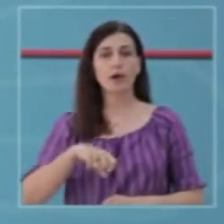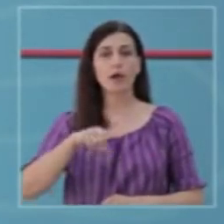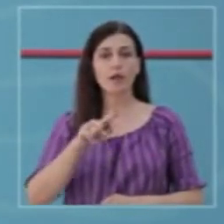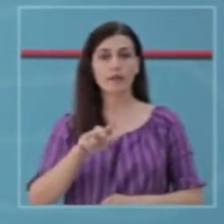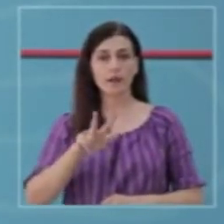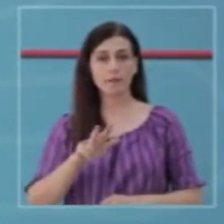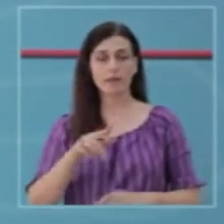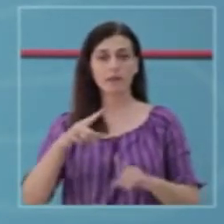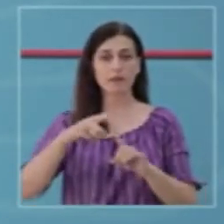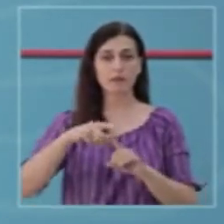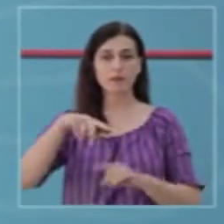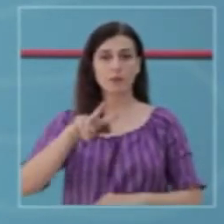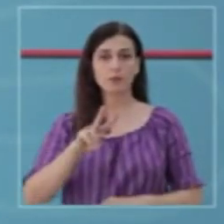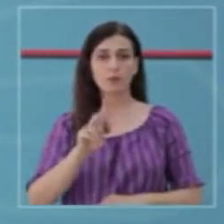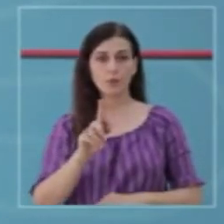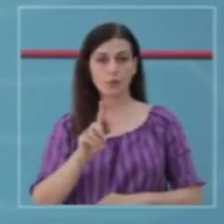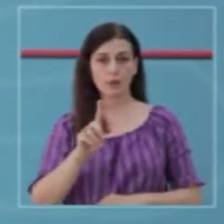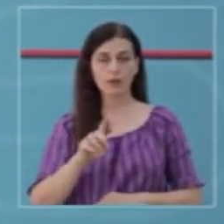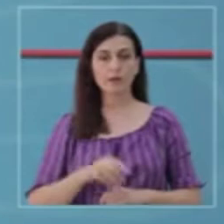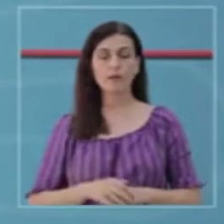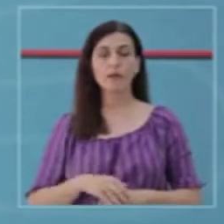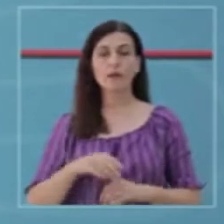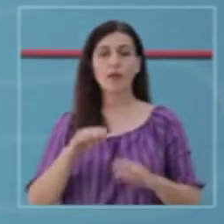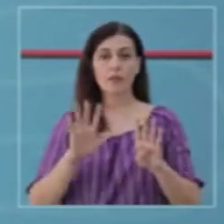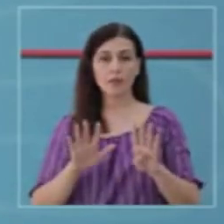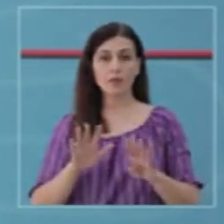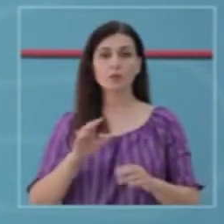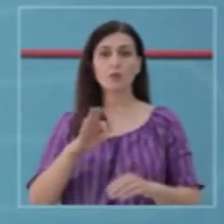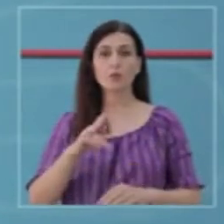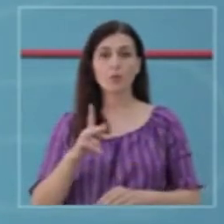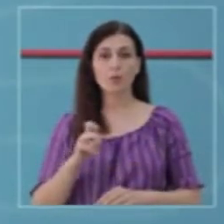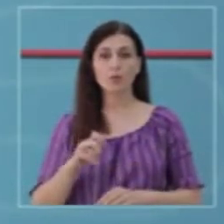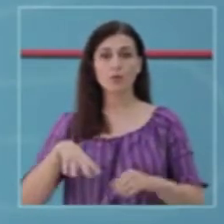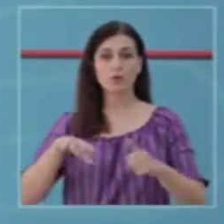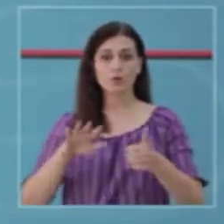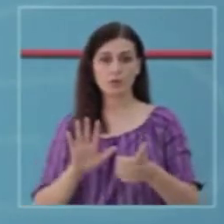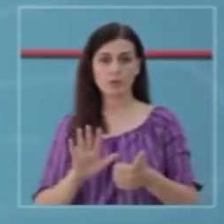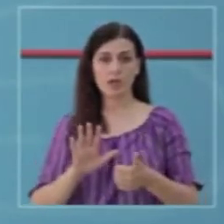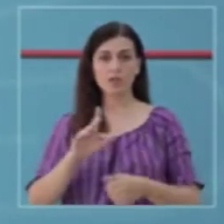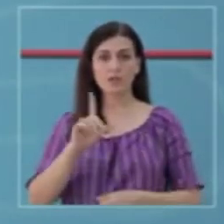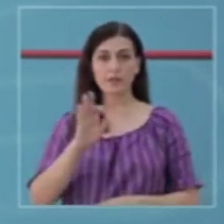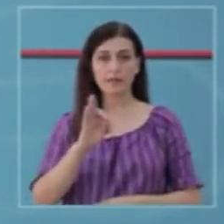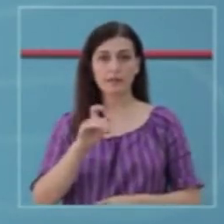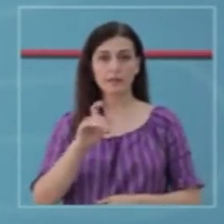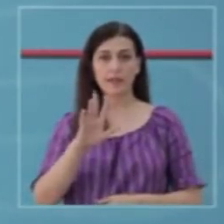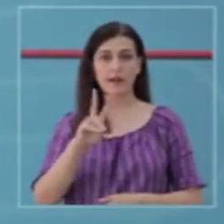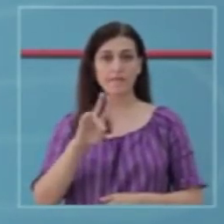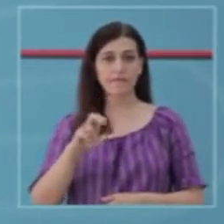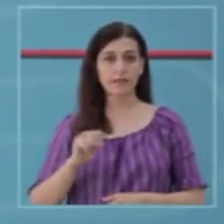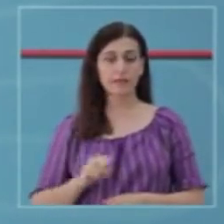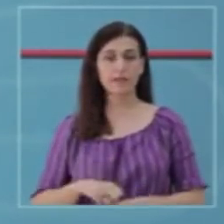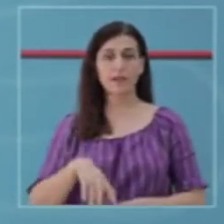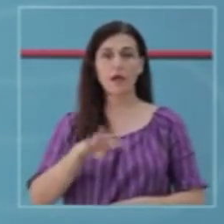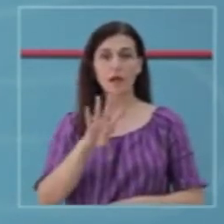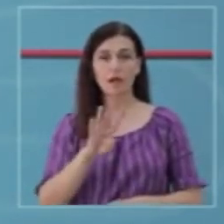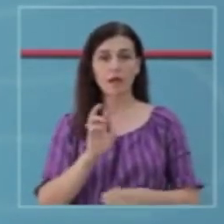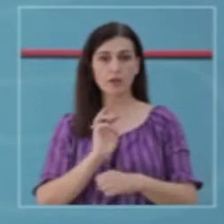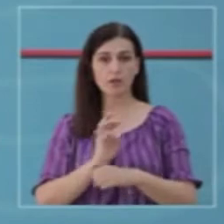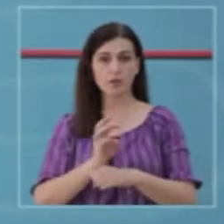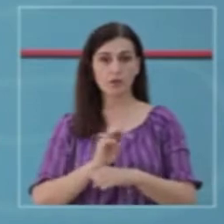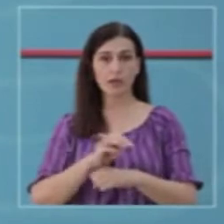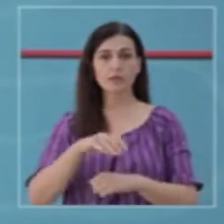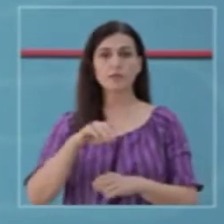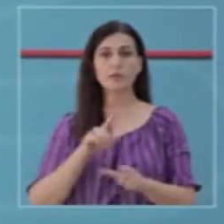raste, Tirana me 12 raste, 9 në Puk, 6 në Delvin, nga 4 raste në